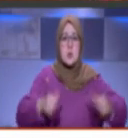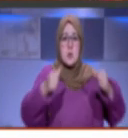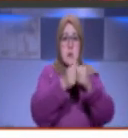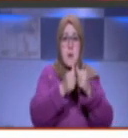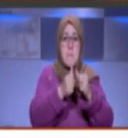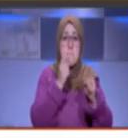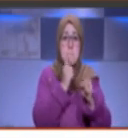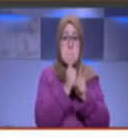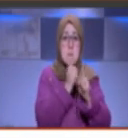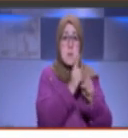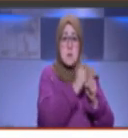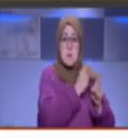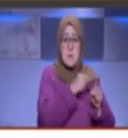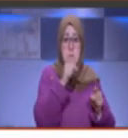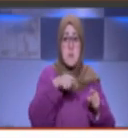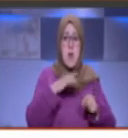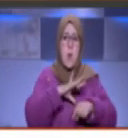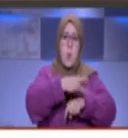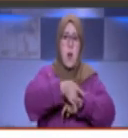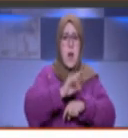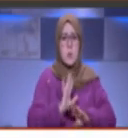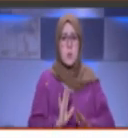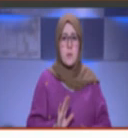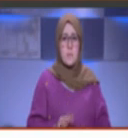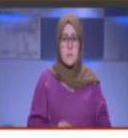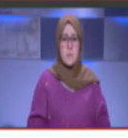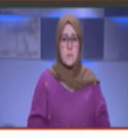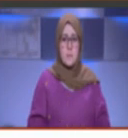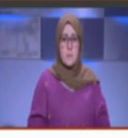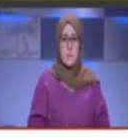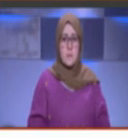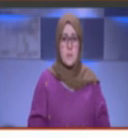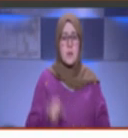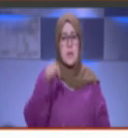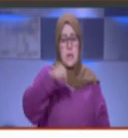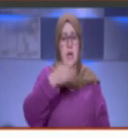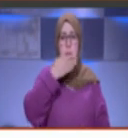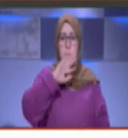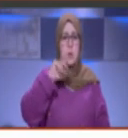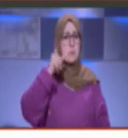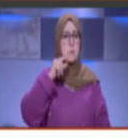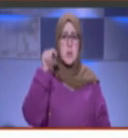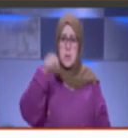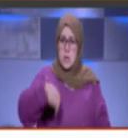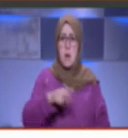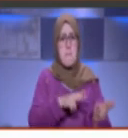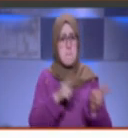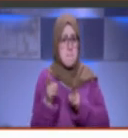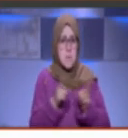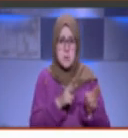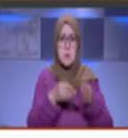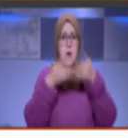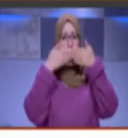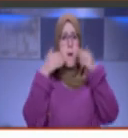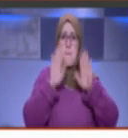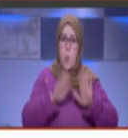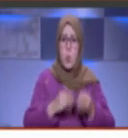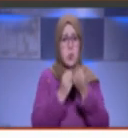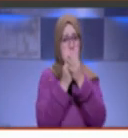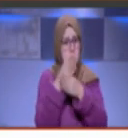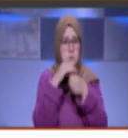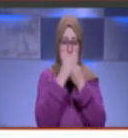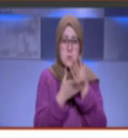جهة أخرى. حضرتك زي ما تشوف حضرتك الوقاية والمطهرات في موجودة، وبالنسبة للجوينتو والكمامة، وبحافظ على نفسي كل